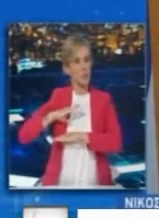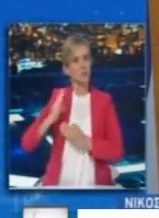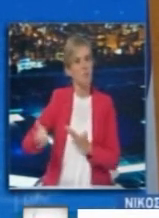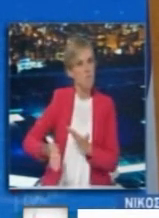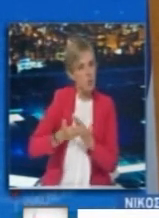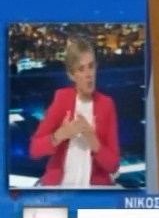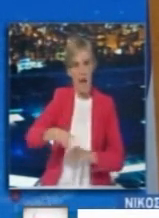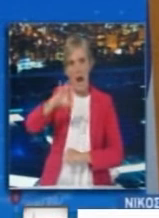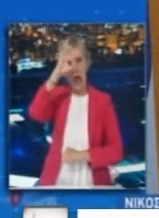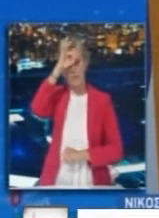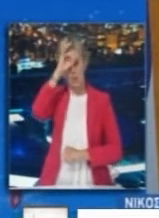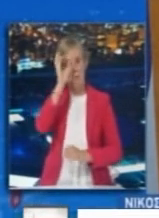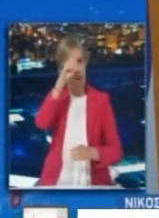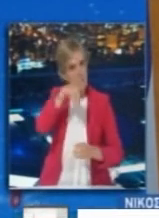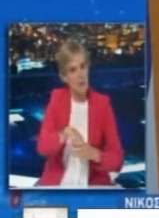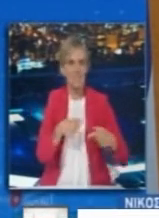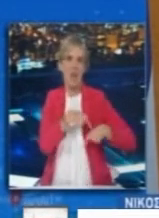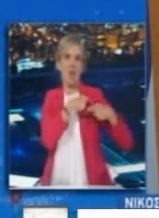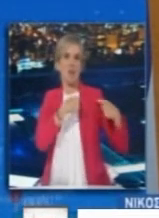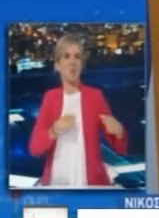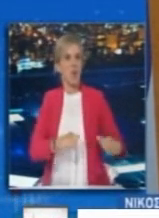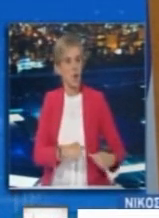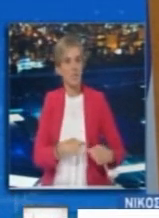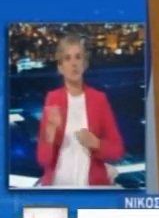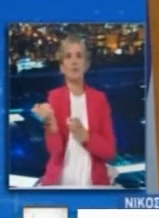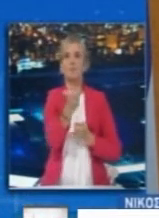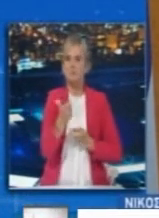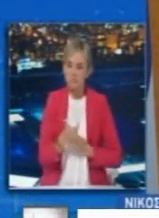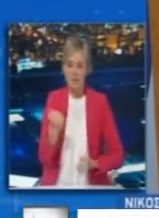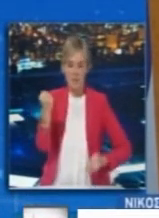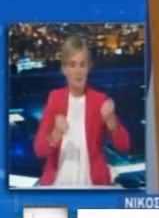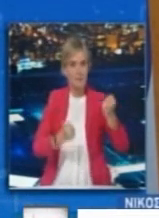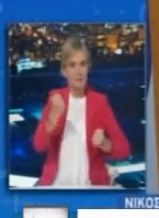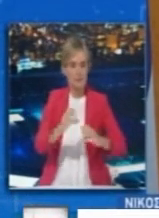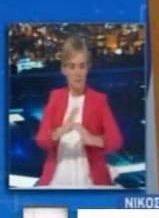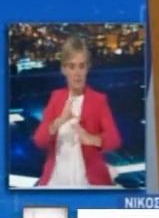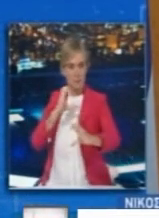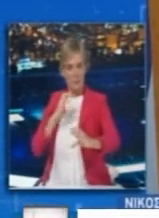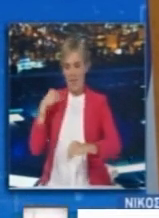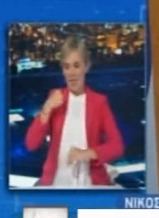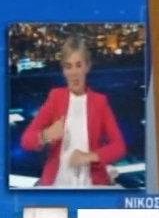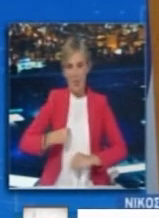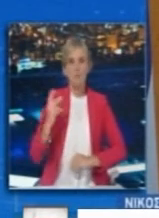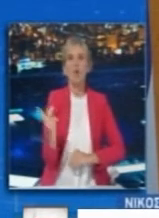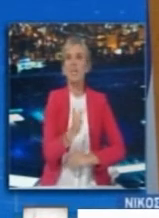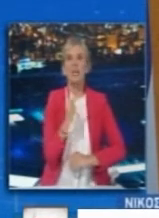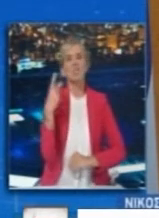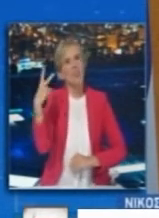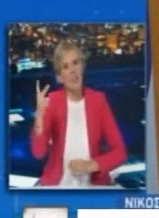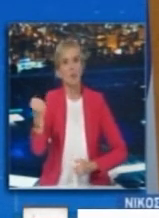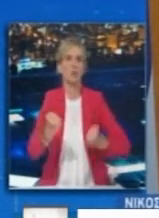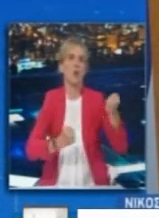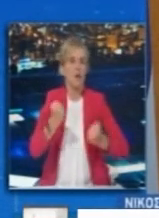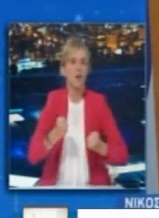της αστυνομίας, εθελοντές, πυροσβέστες, υδροφόρες και μηχανήματα έργου της περιφέρειας Δυτικής Ελλάδας και της τοπικής